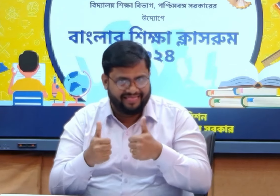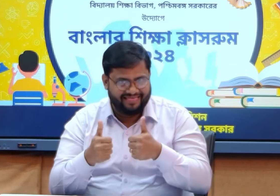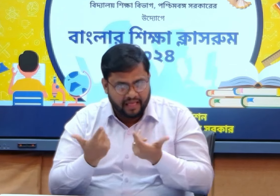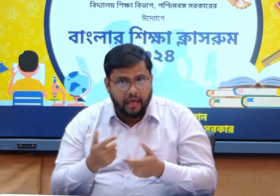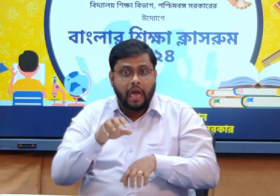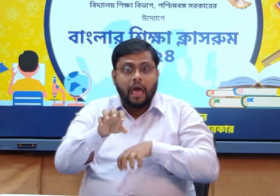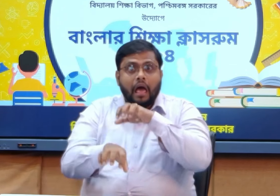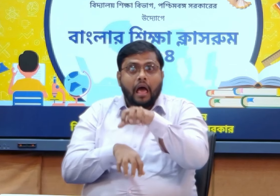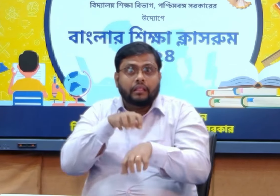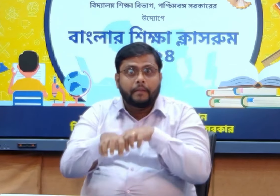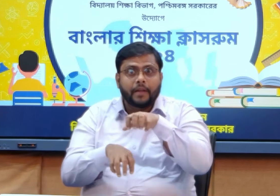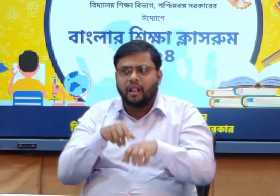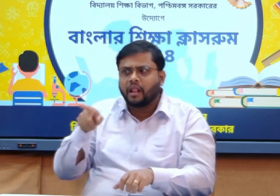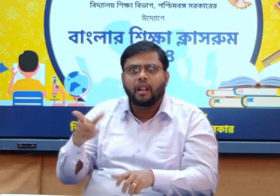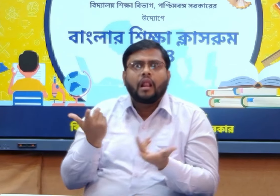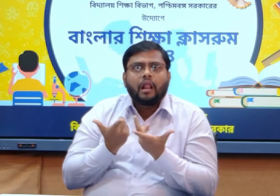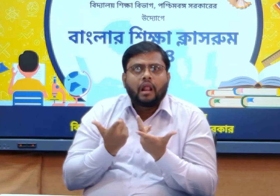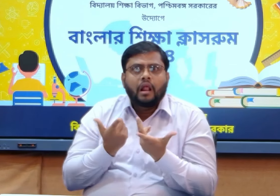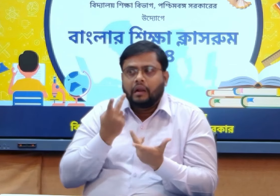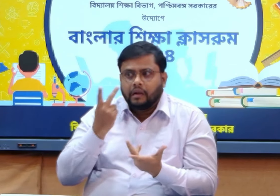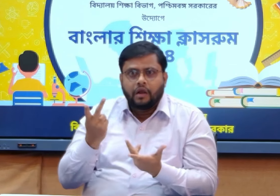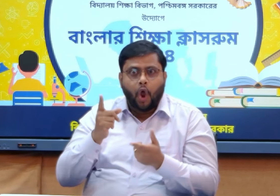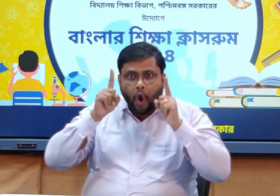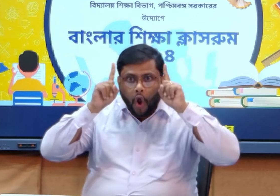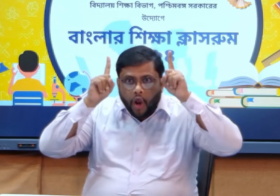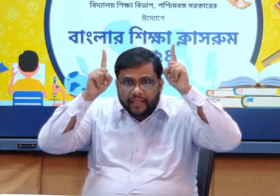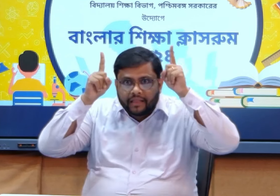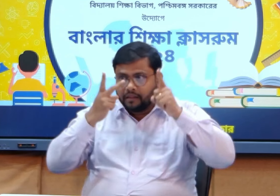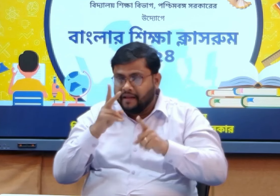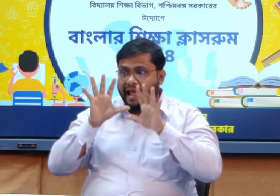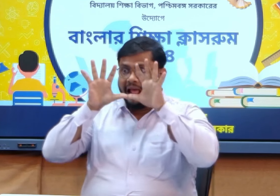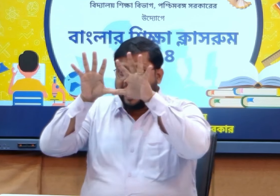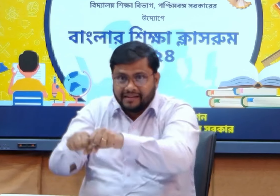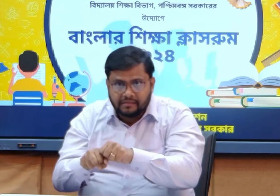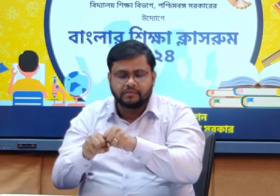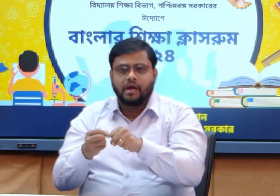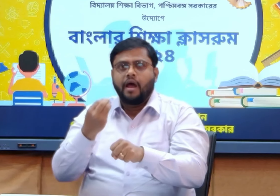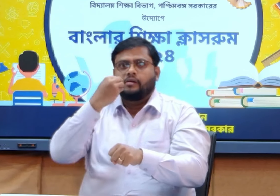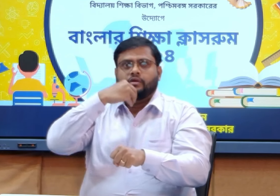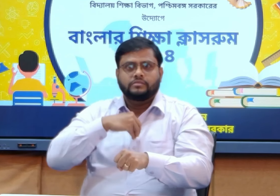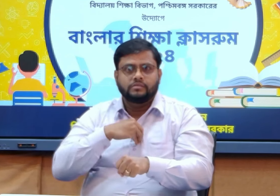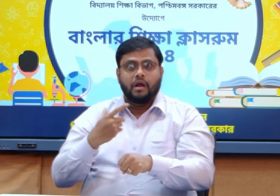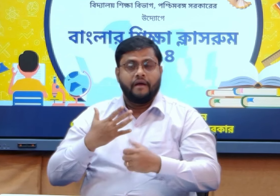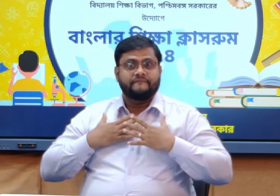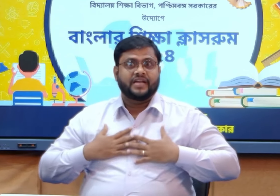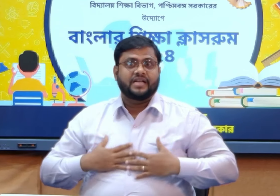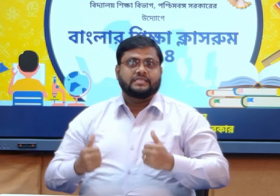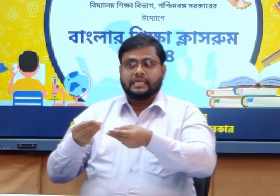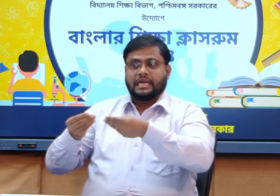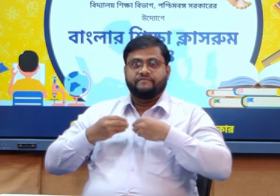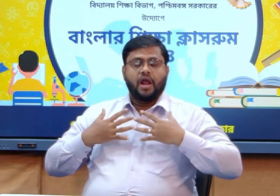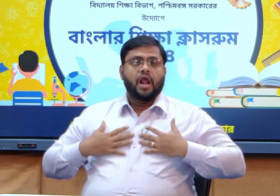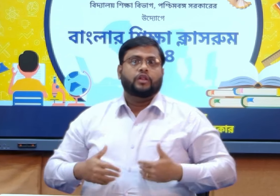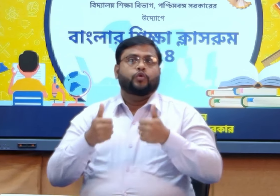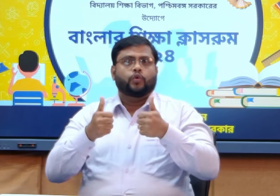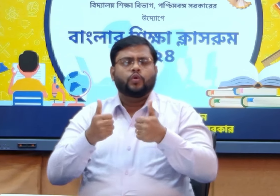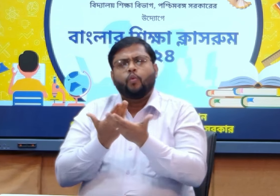শরীরের যে খাদ্যের চাহিদা সেটা পূরণ করে যেমন হরিণকে দেখে বাঘ লাফিয়ে পড়ে সেটা খায়